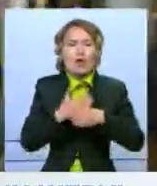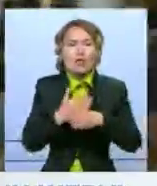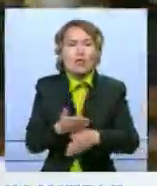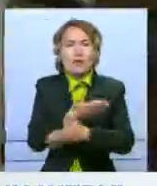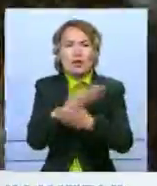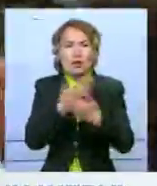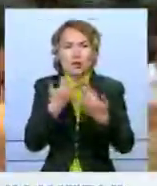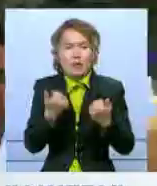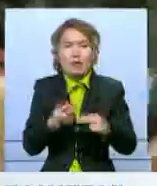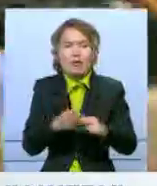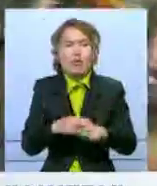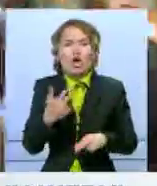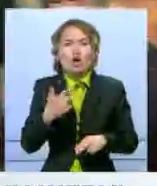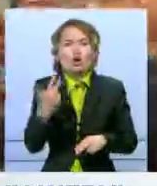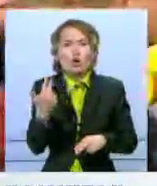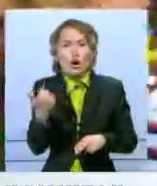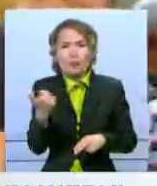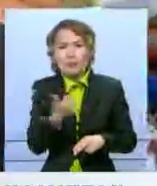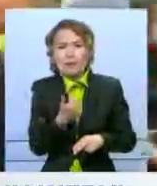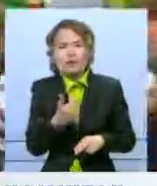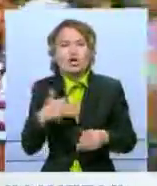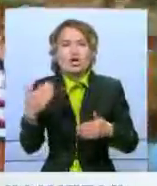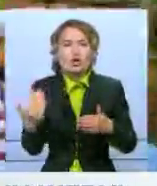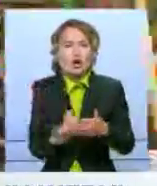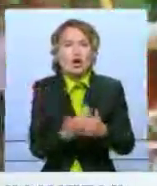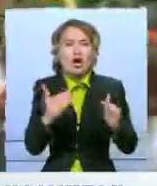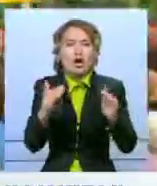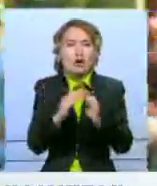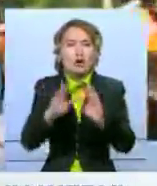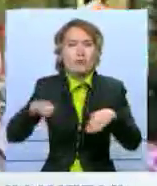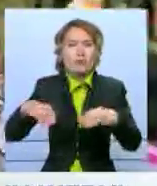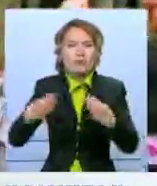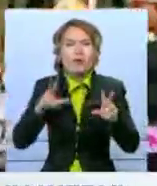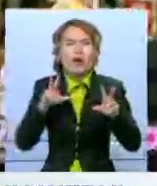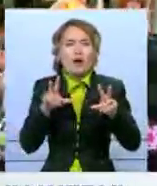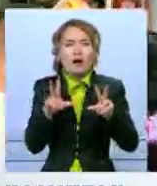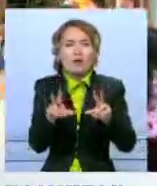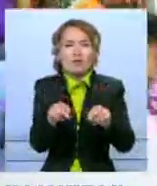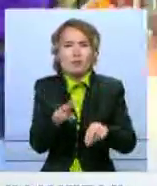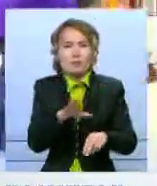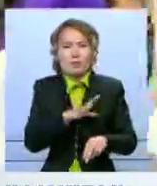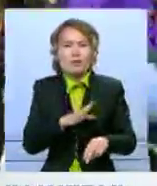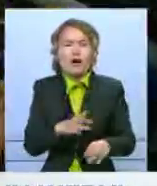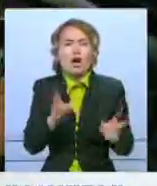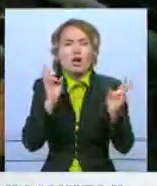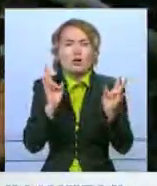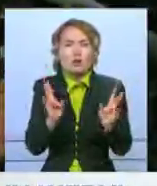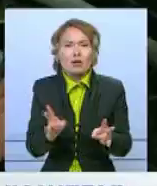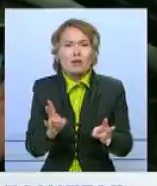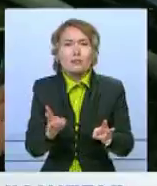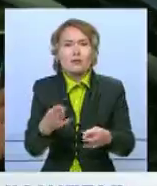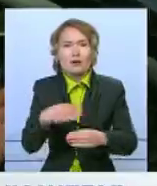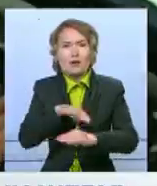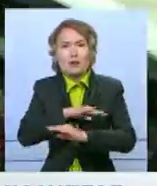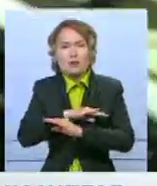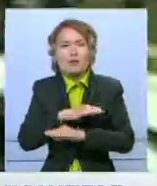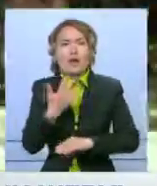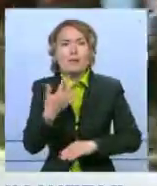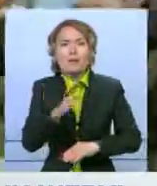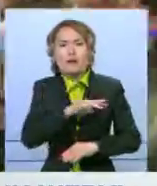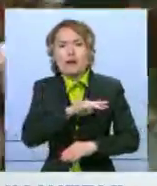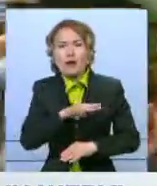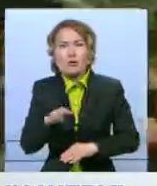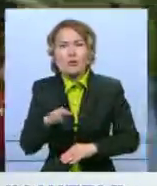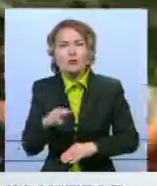қалған тұрғындар үш аптаның ішінде жаңа қонысқа ие болатынын мәлімдеді. Сондай ақ жапа шеккендерге 5 миллион